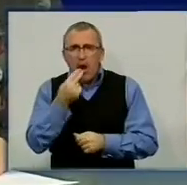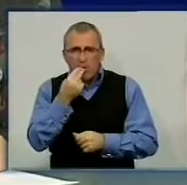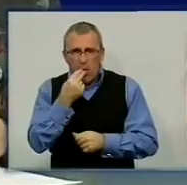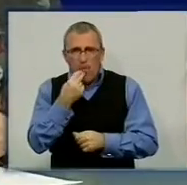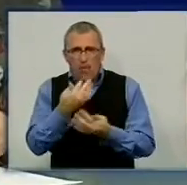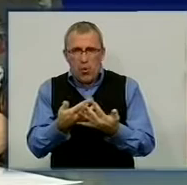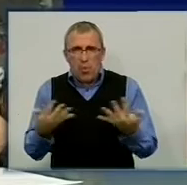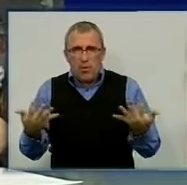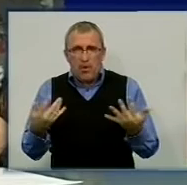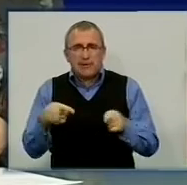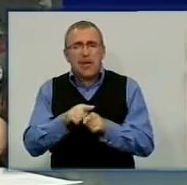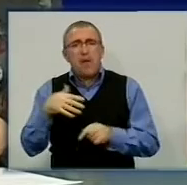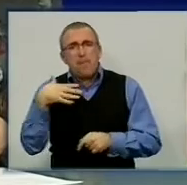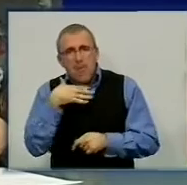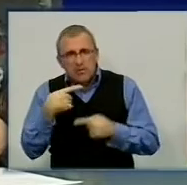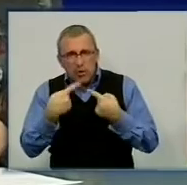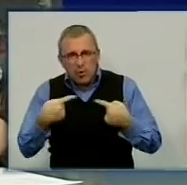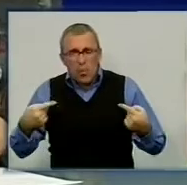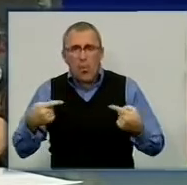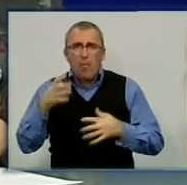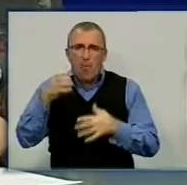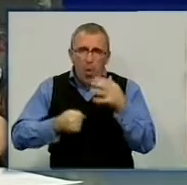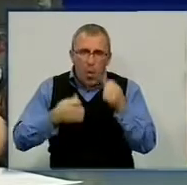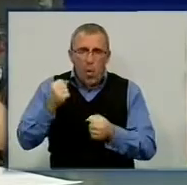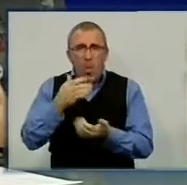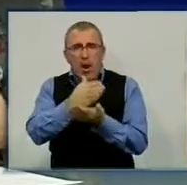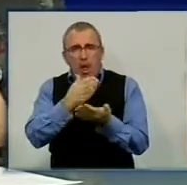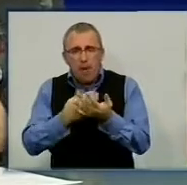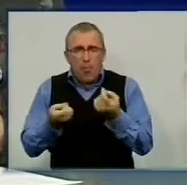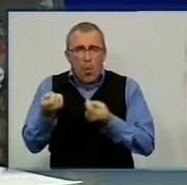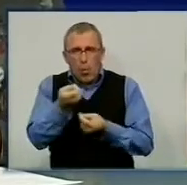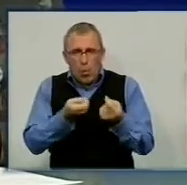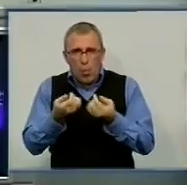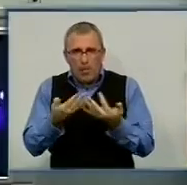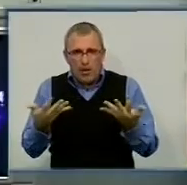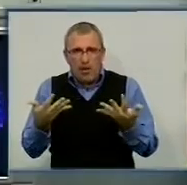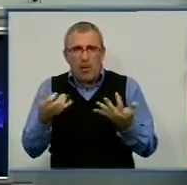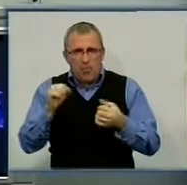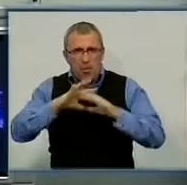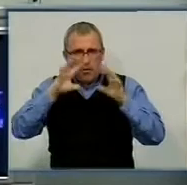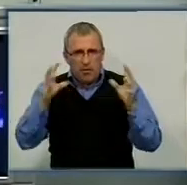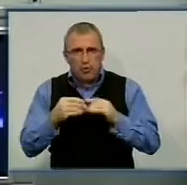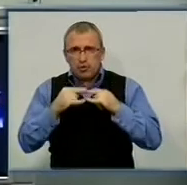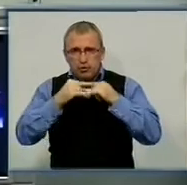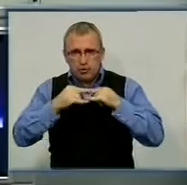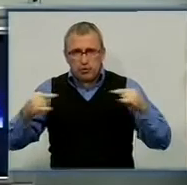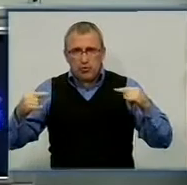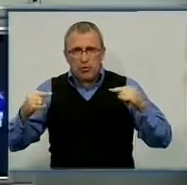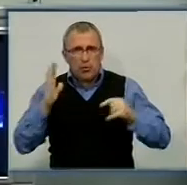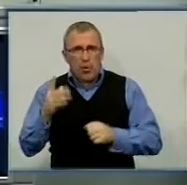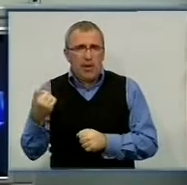продукти так Тобто це і м'ясна група товарів і молоко і хліб і крупи ми маємо це все своє можна зібрати стіл Скажімо так тільки з